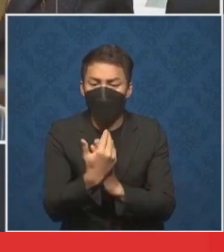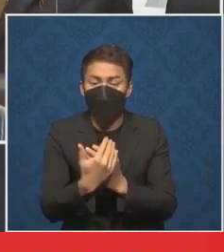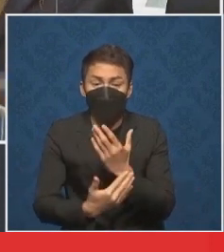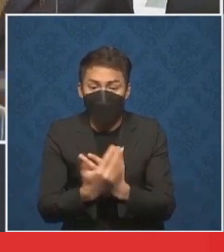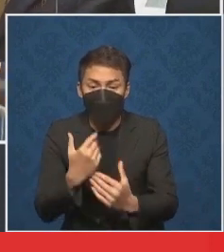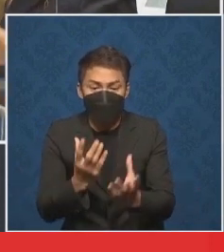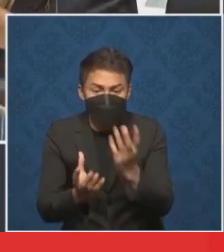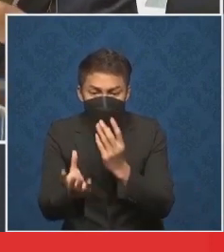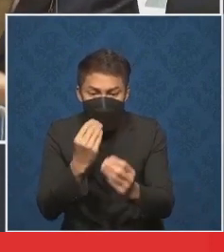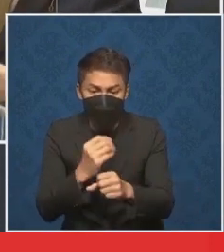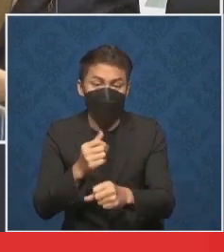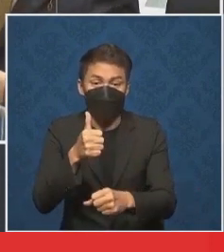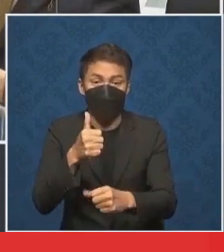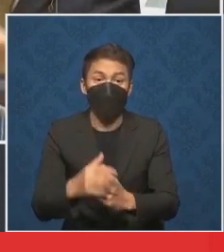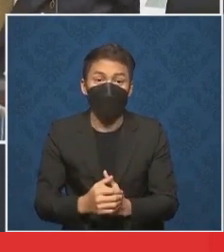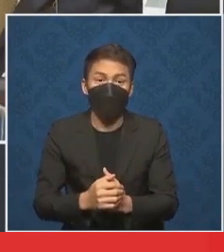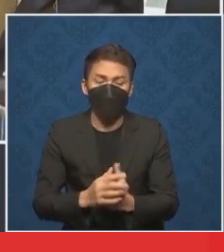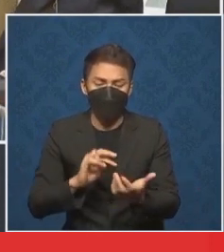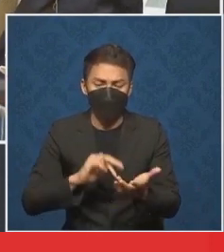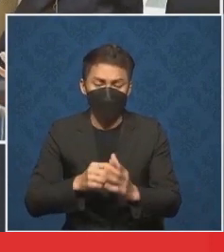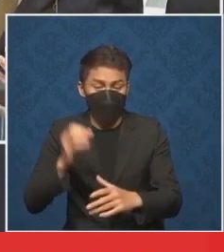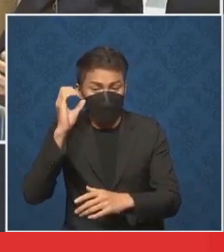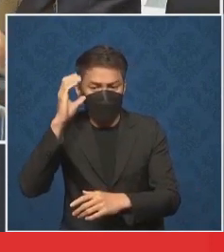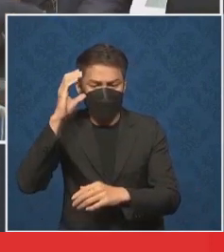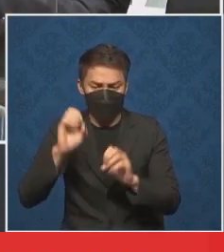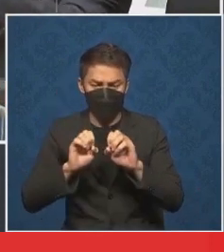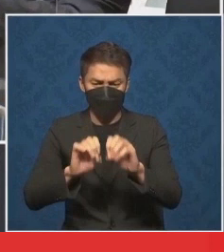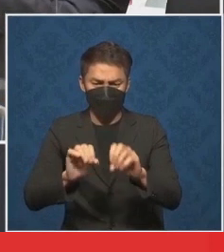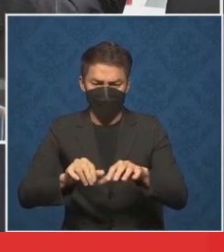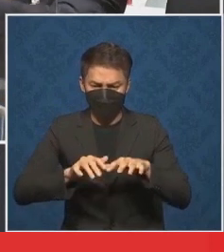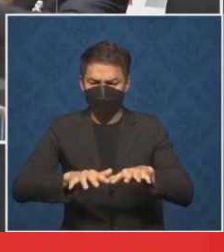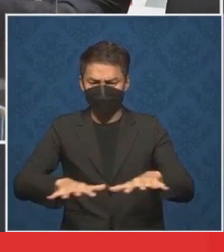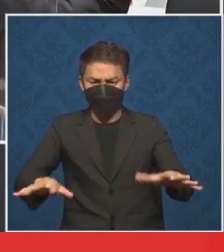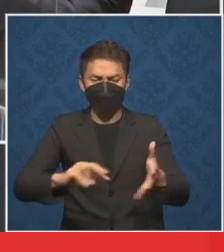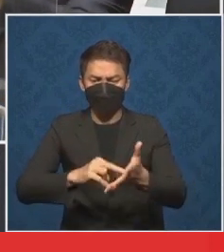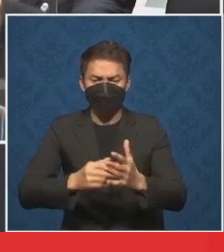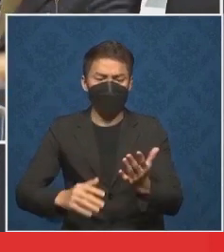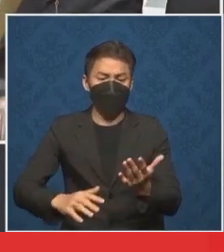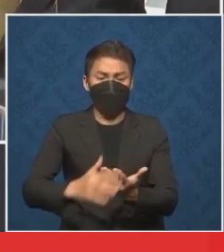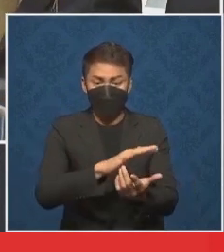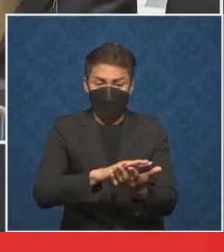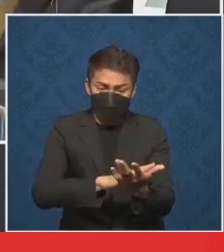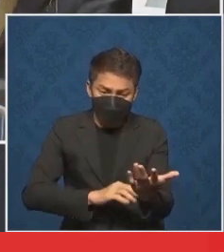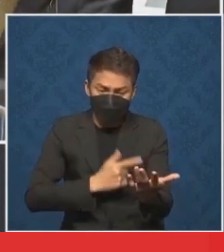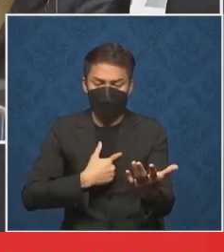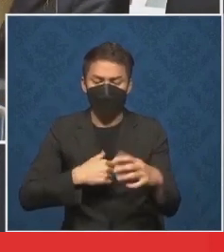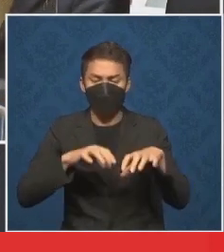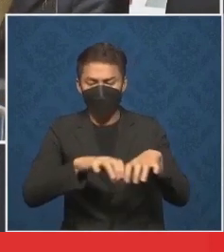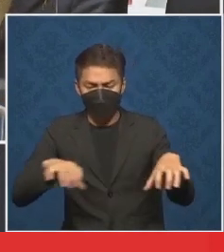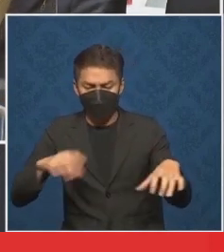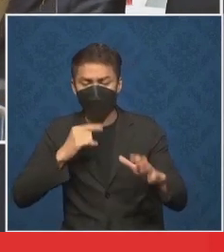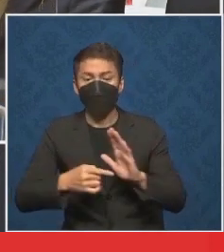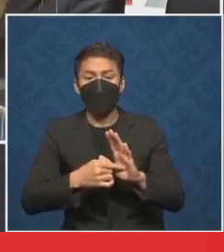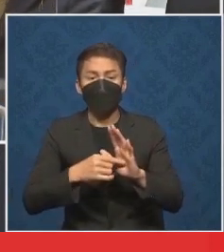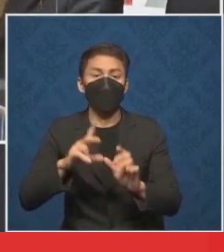จะให้ท่านได้ให้ความรู้ทีละมากๆนะครับให้มันทั้งท ั้งประเทศทั้งองค์กรสมมติกำนันผู้ใหญ่บ้านนะ